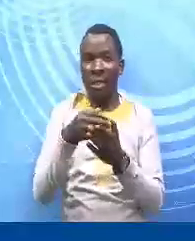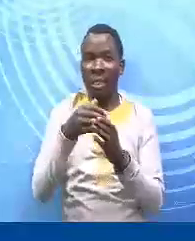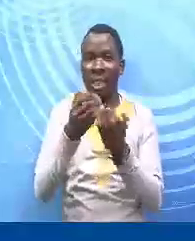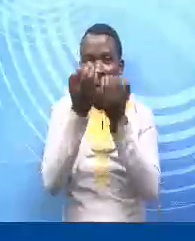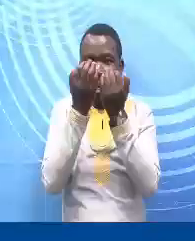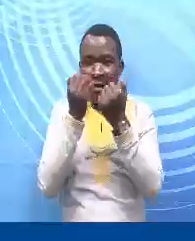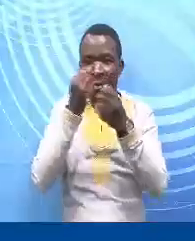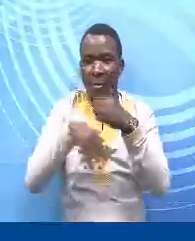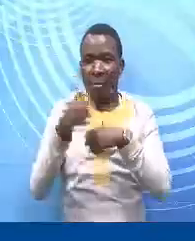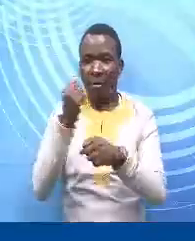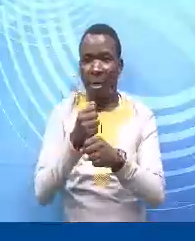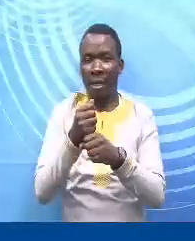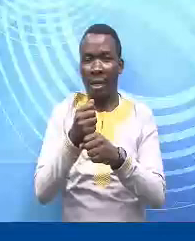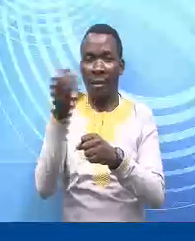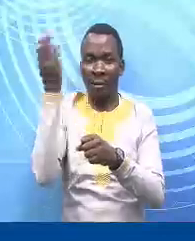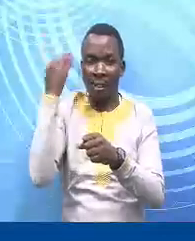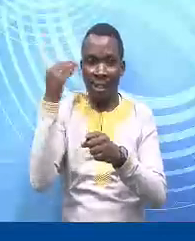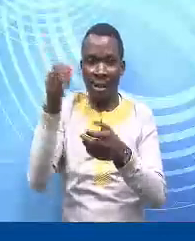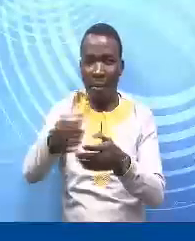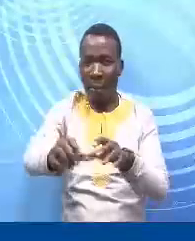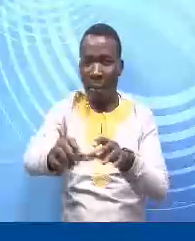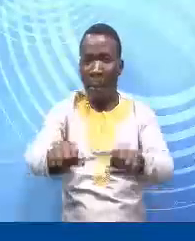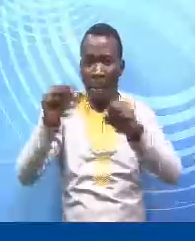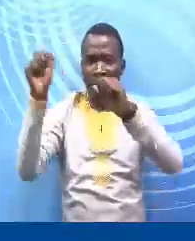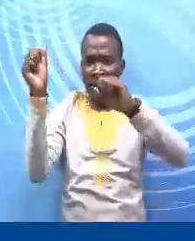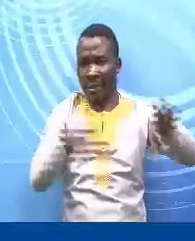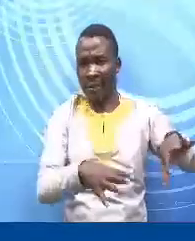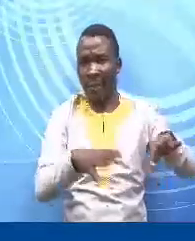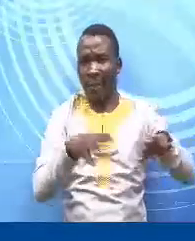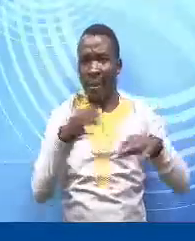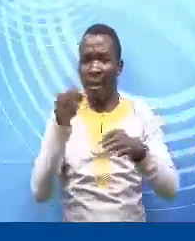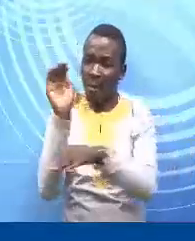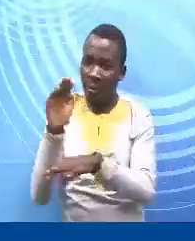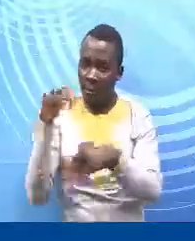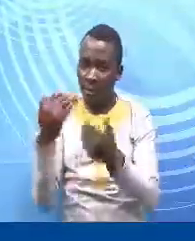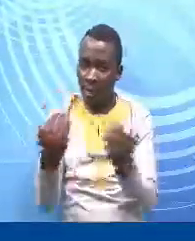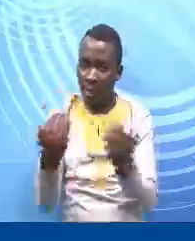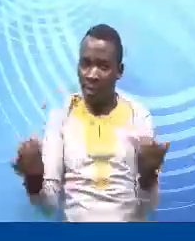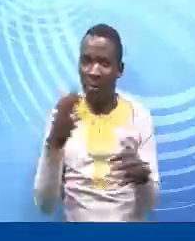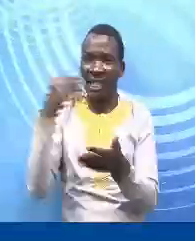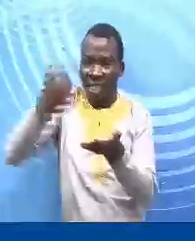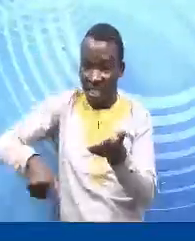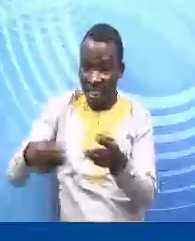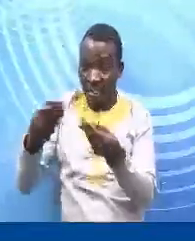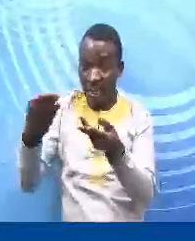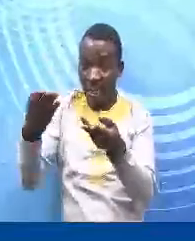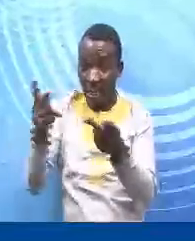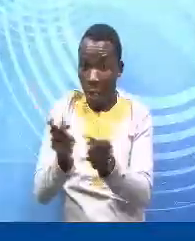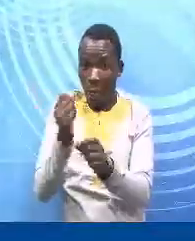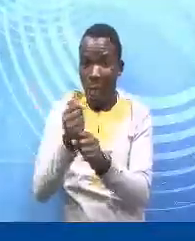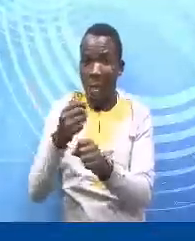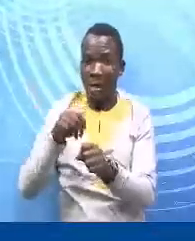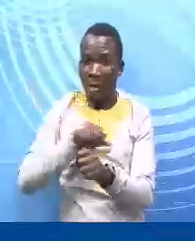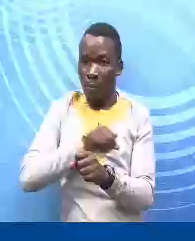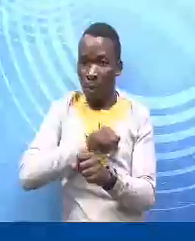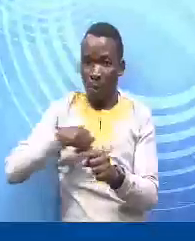barabiranduye nababaze ese mwabana mwe mushaka iki nabahayeho mukorera nyoko arabyanga namu kugeza ubu